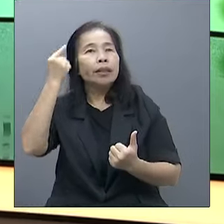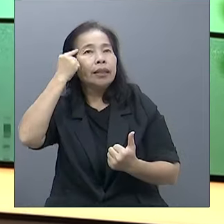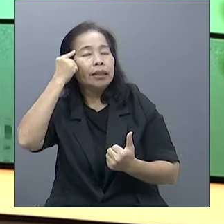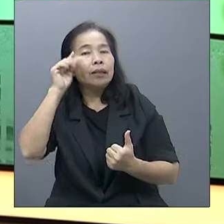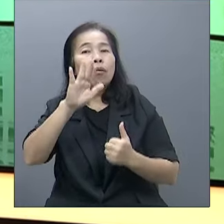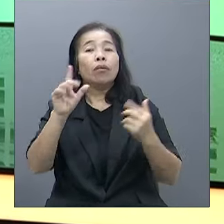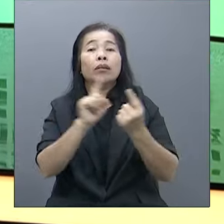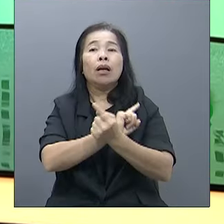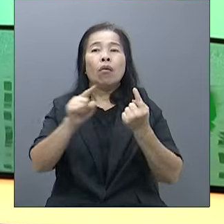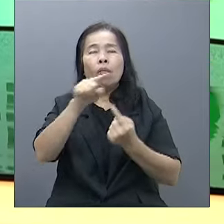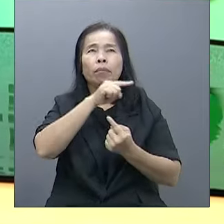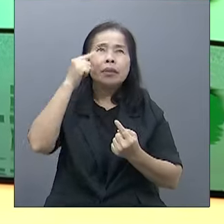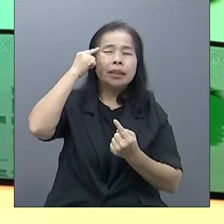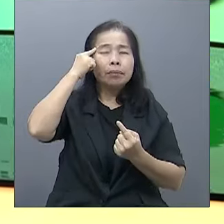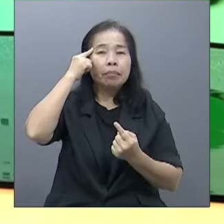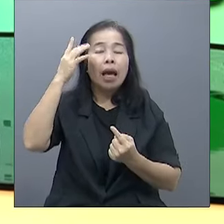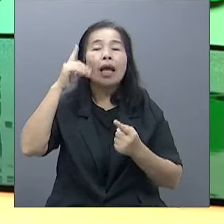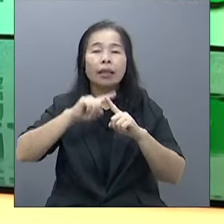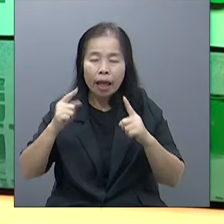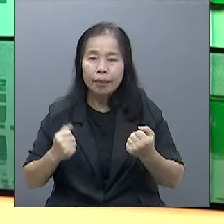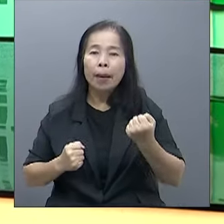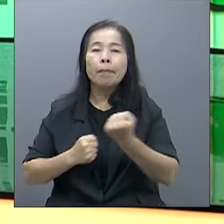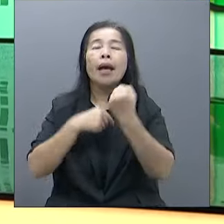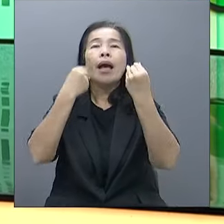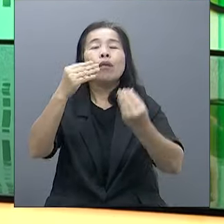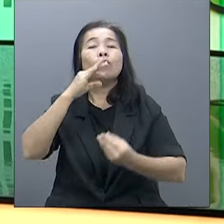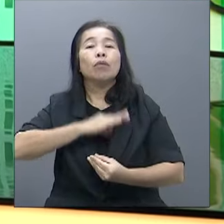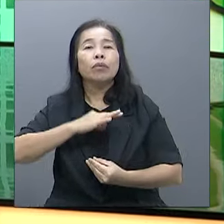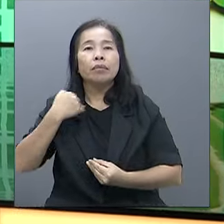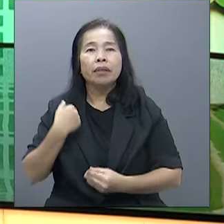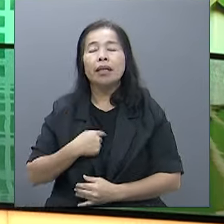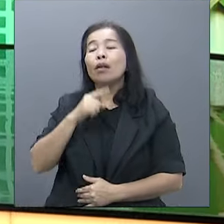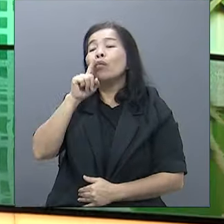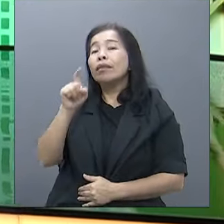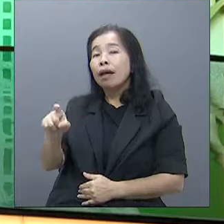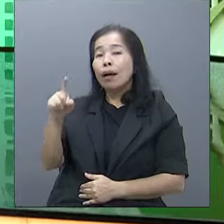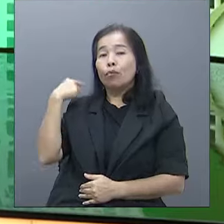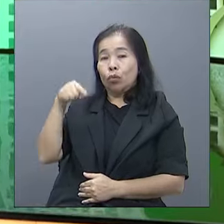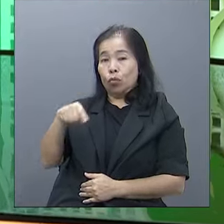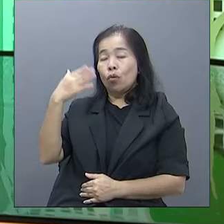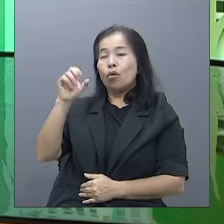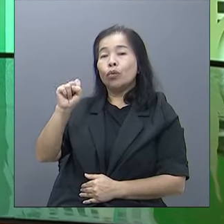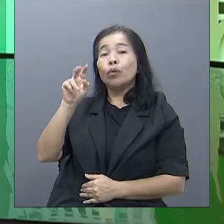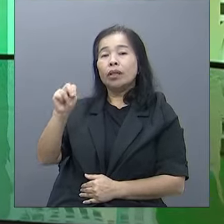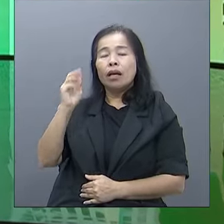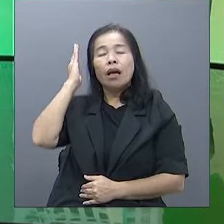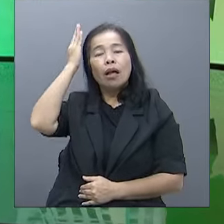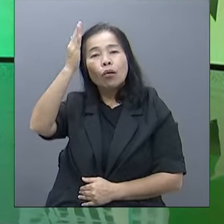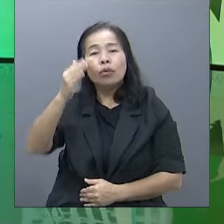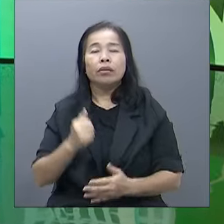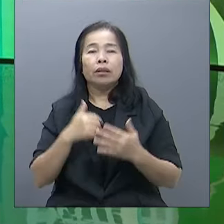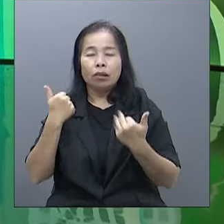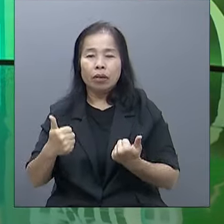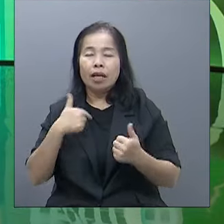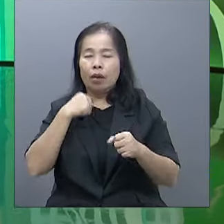เขาอาจจะไม่ได้เห็นแต่เราผลักดันขึ้นมาให้มันเกิดในด้านที่ดีขึ้นหนูรบกวนถามอาจารย์สุนีก่อนอาจารย์คะในอนาคตณตอนนี้สิ่งที่เรากำลังจ